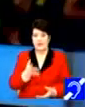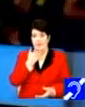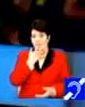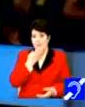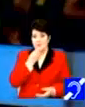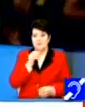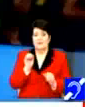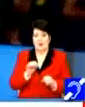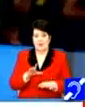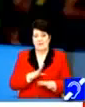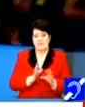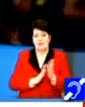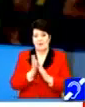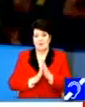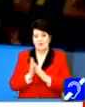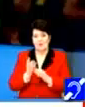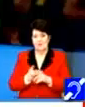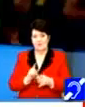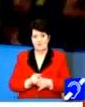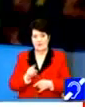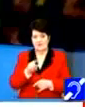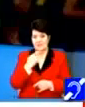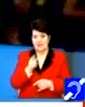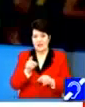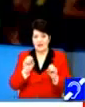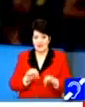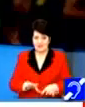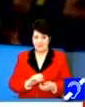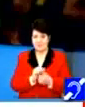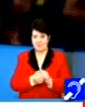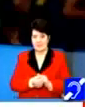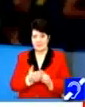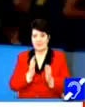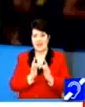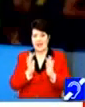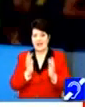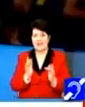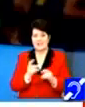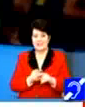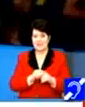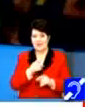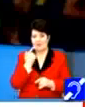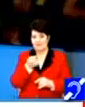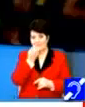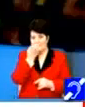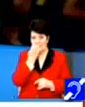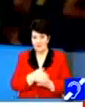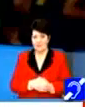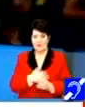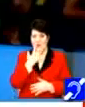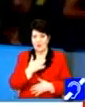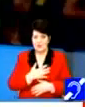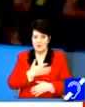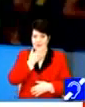Frumusețea poate fi cultivată, o demonstrează Mihaela Gafonov, care a reușit să-și transforme grădina într-o mare de ghiocei. Bărbatul oferă iubitorilor